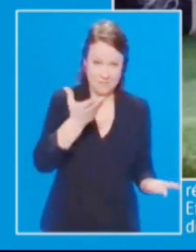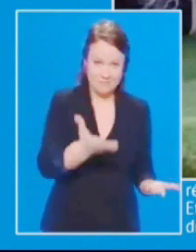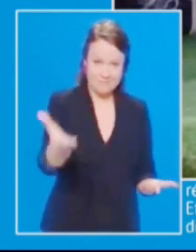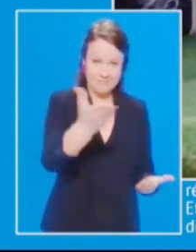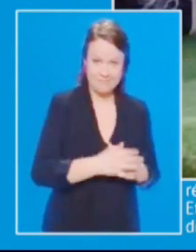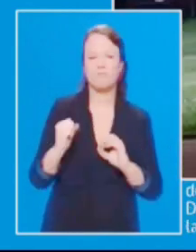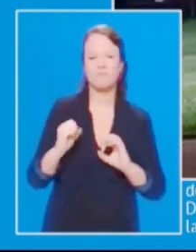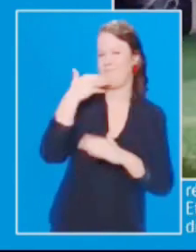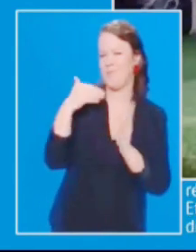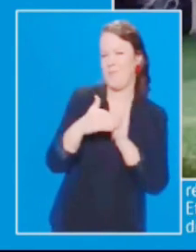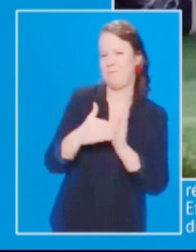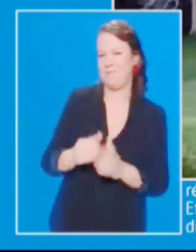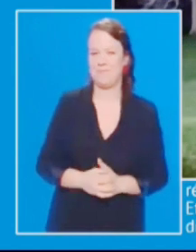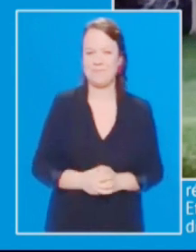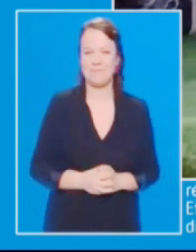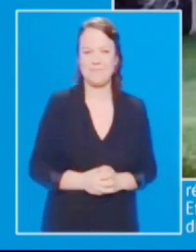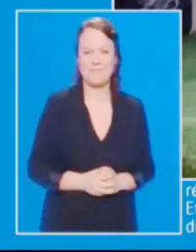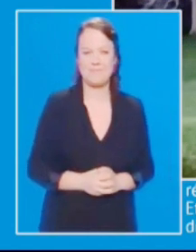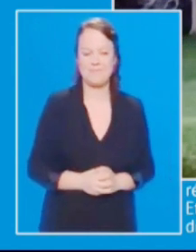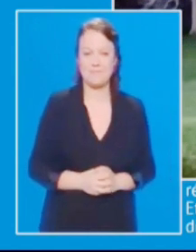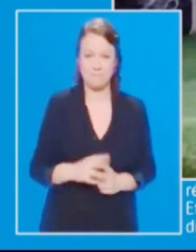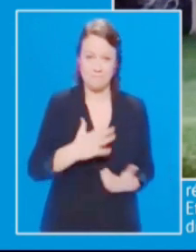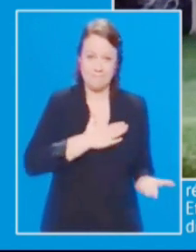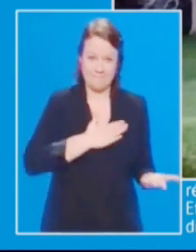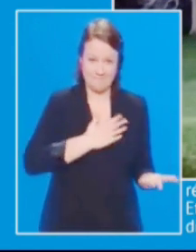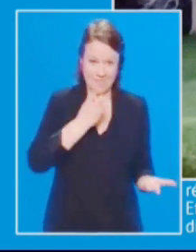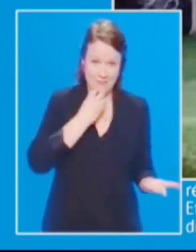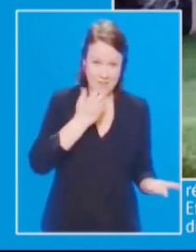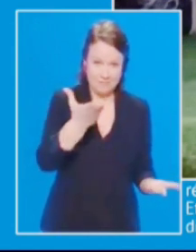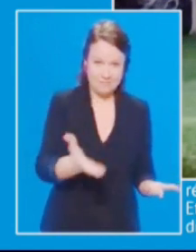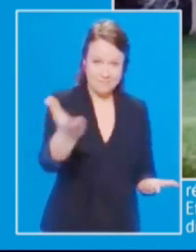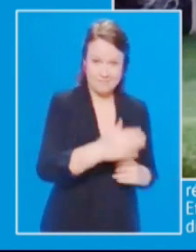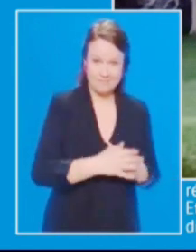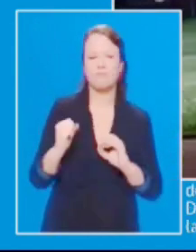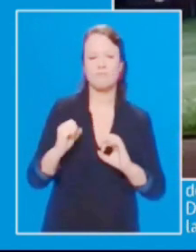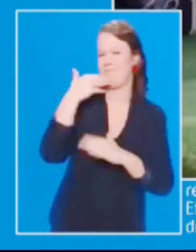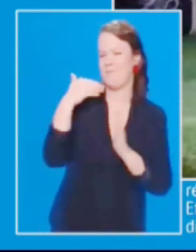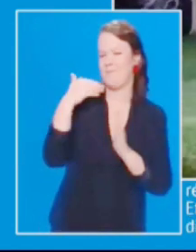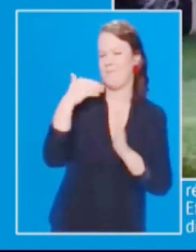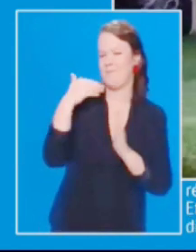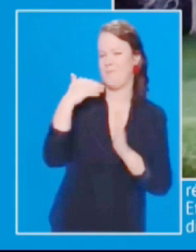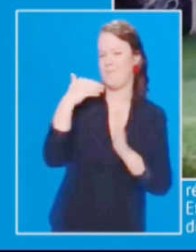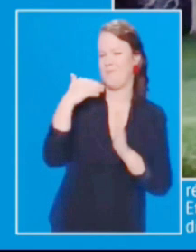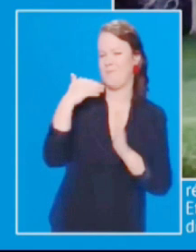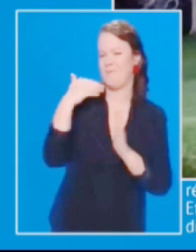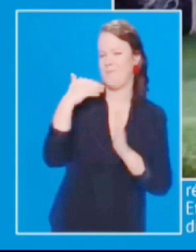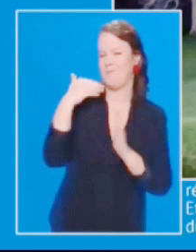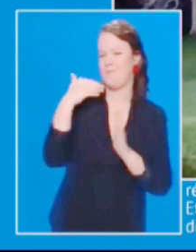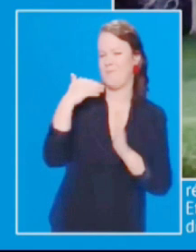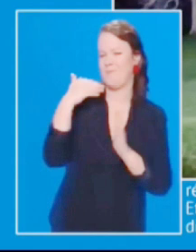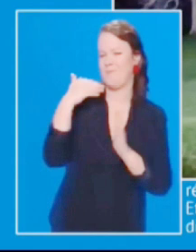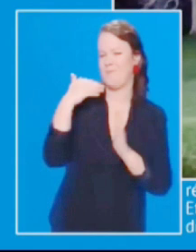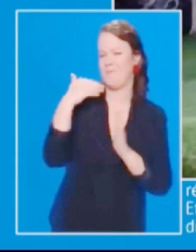n pas une optiones chers compatriotes l'action n'est pas une option compatriote